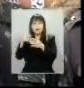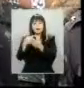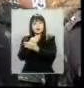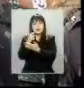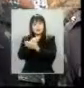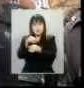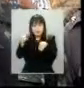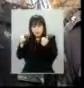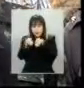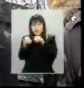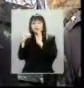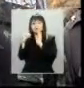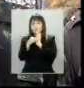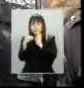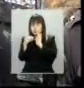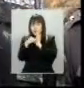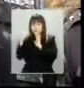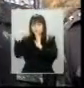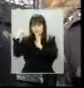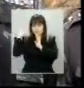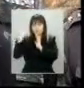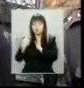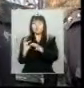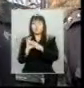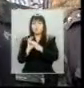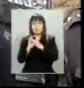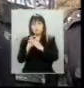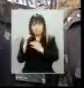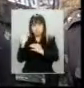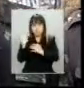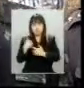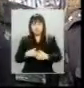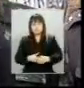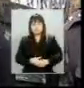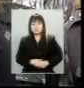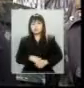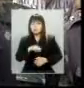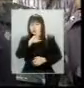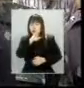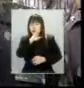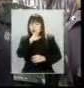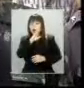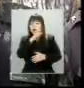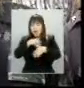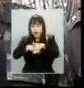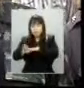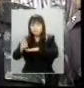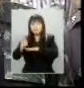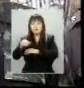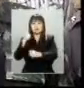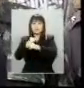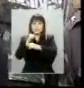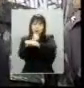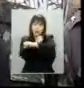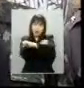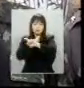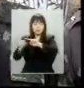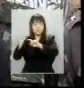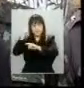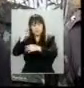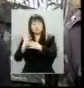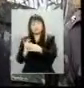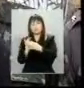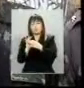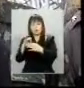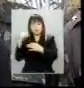ยู่ใกล้กับกรุงเทพมหานครถ้ามีการเล็ดลอดจากคนที่นี่ออกไปข้างนอกซึ่งเราเป็นห่วงมากนะฮะ